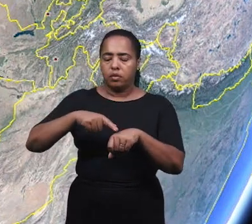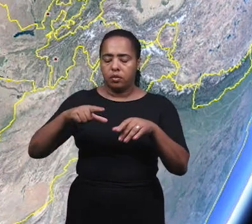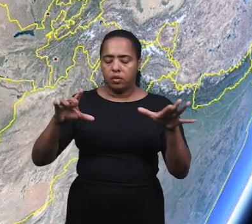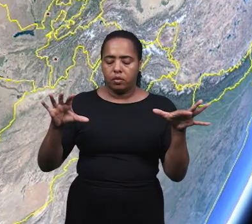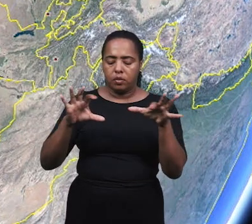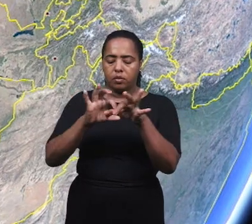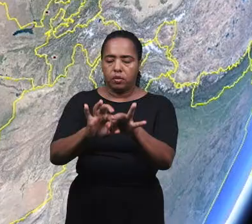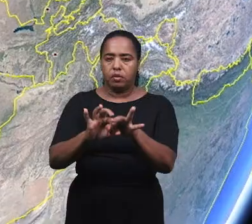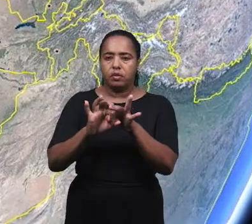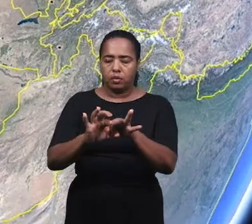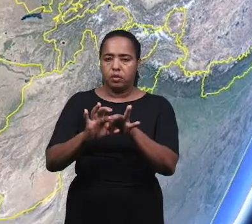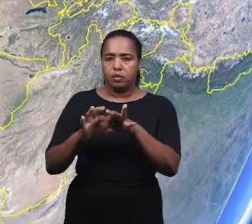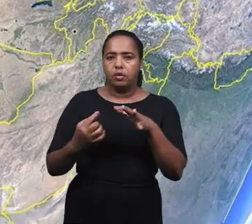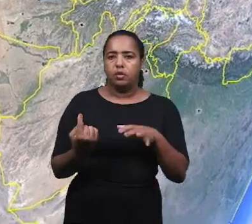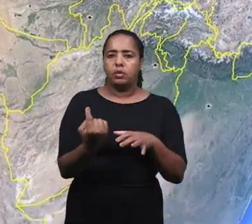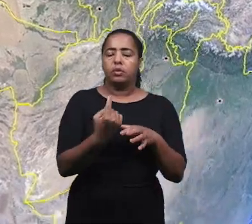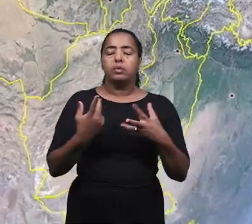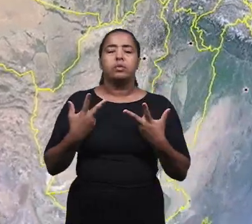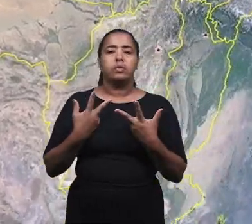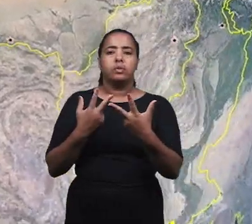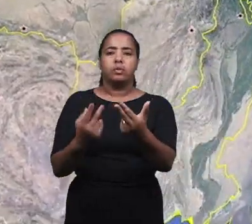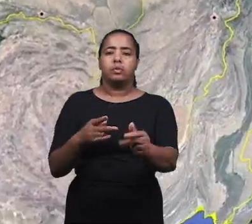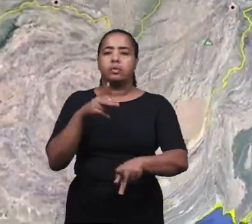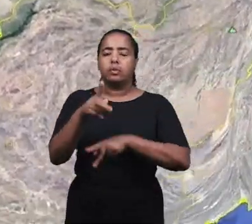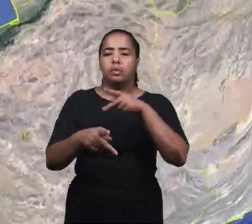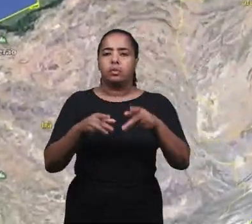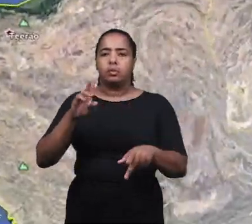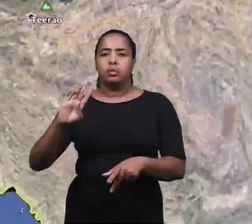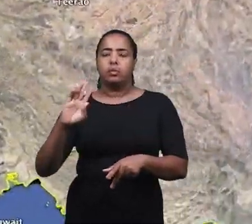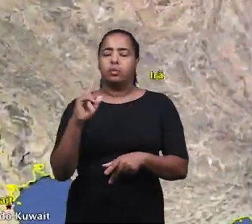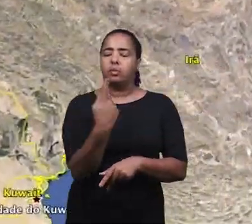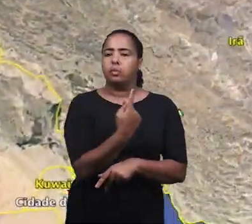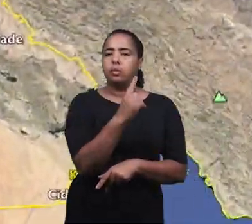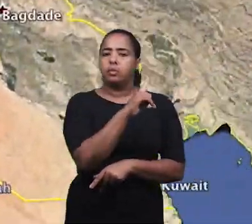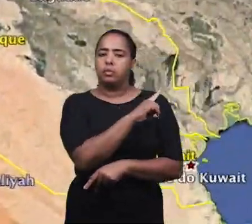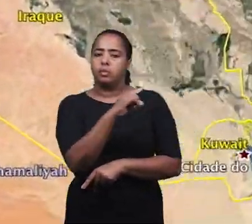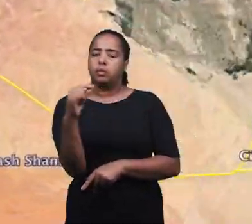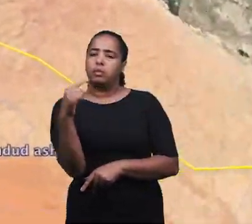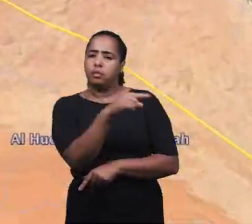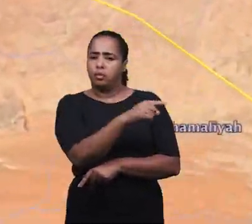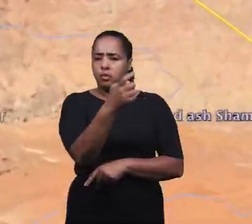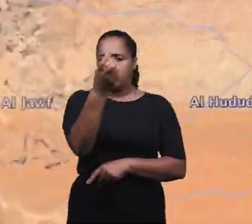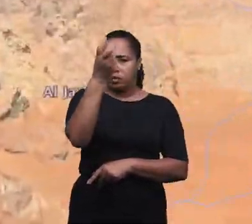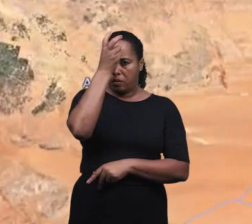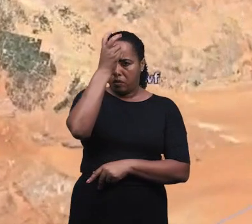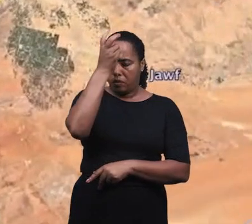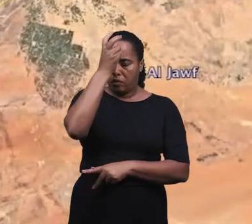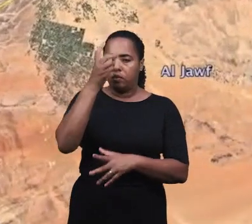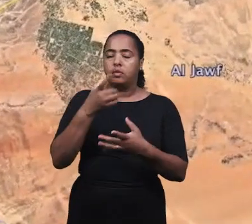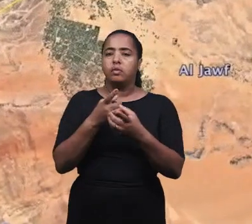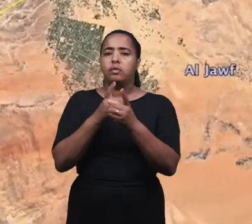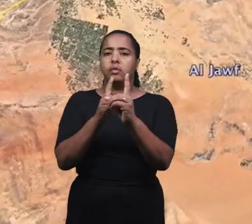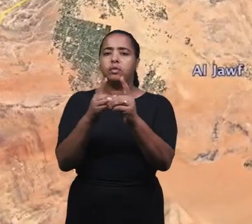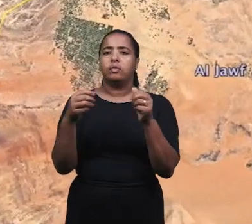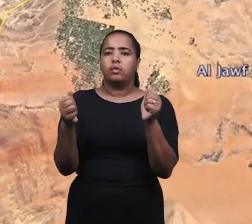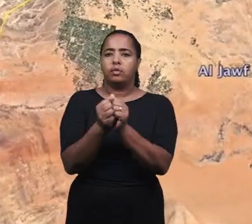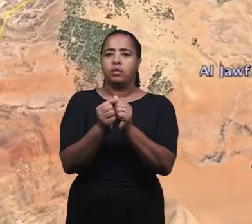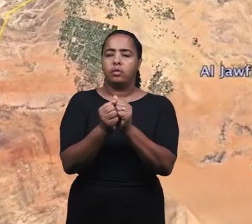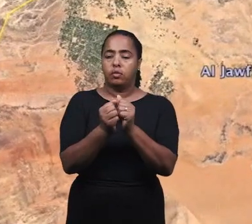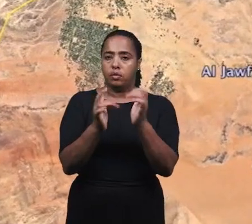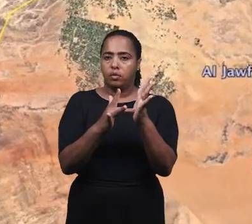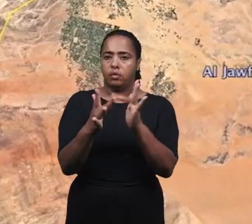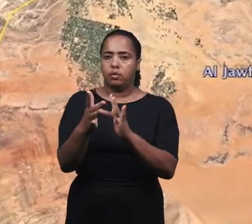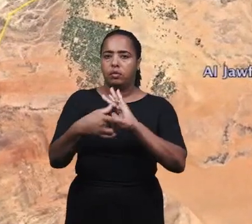un moment d'unité et de communion, comme l'ont vécu les Hébreux à leur sortie d'Égypte et les disciples avec le